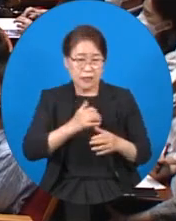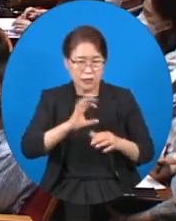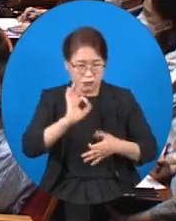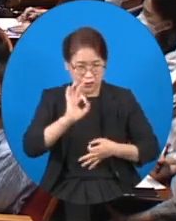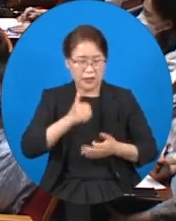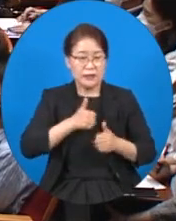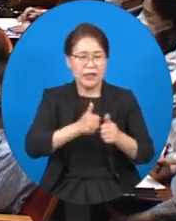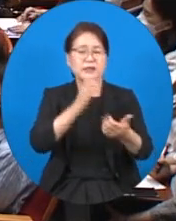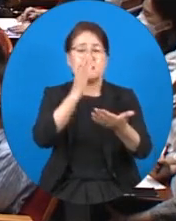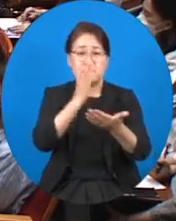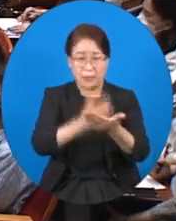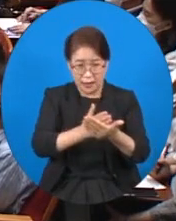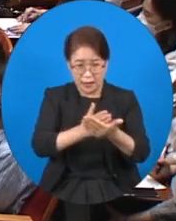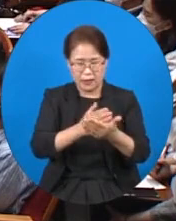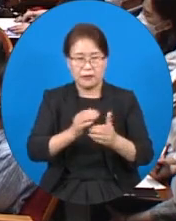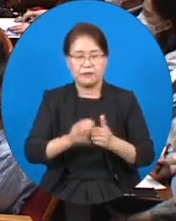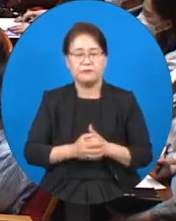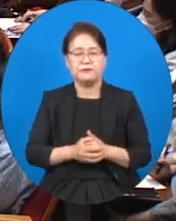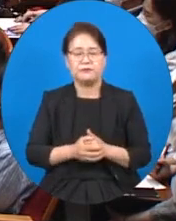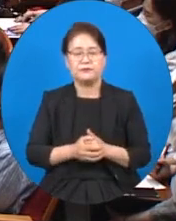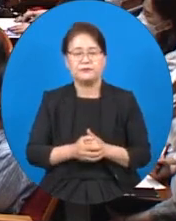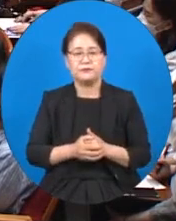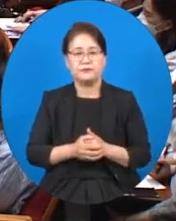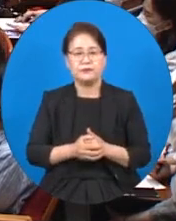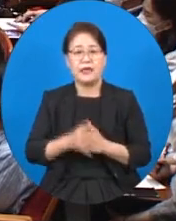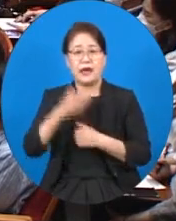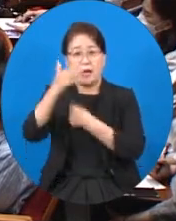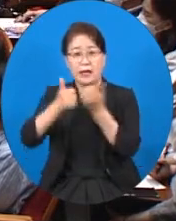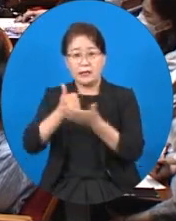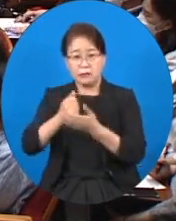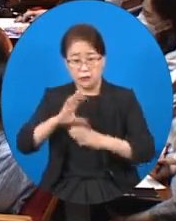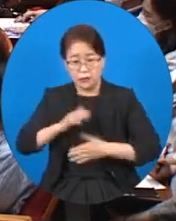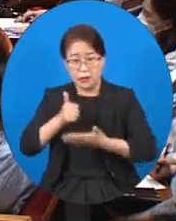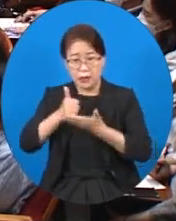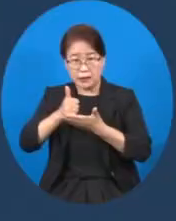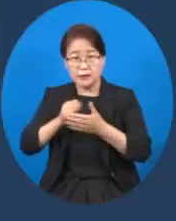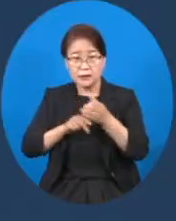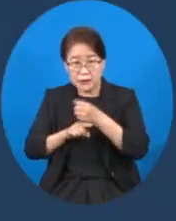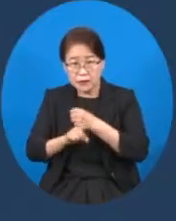거죠. 자, 그러니까 하나님을 경외한다는 것은